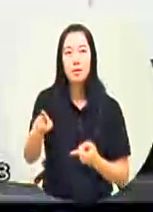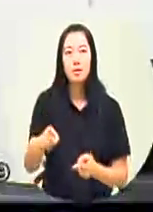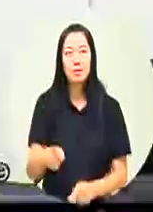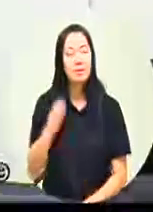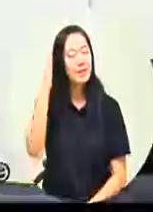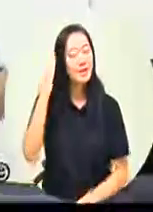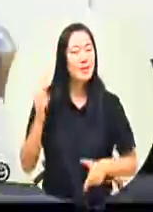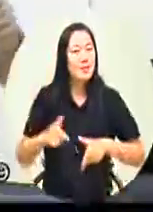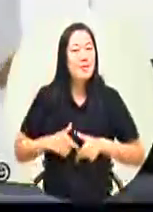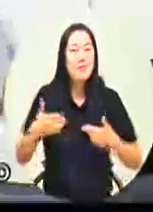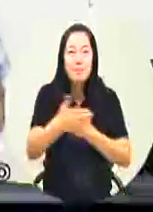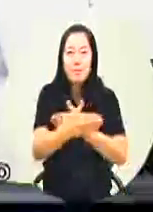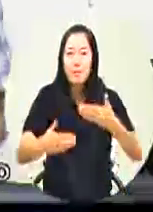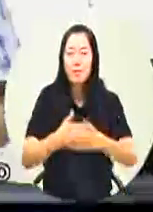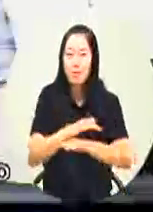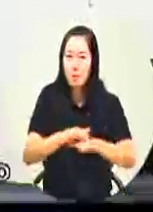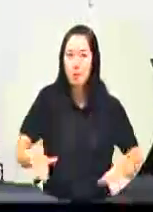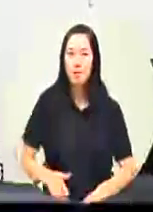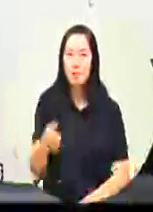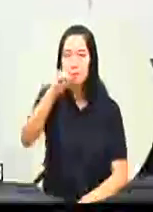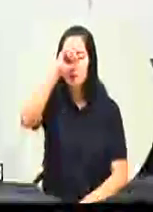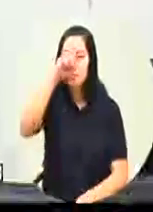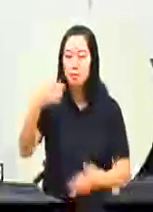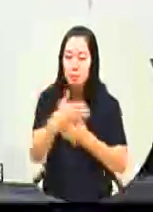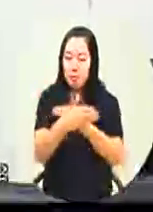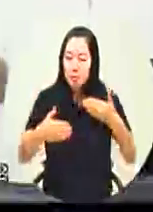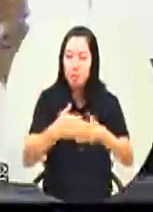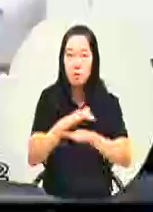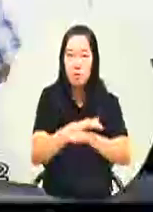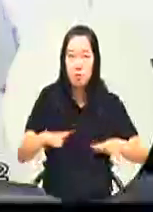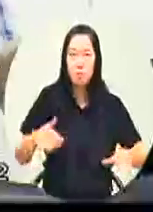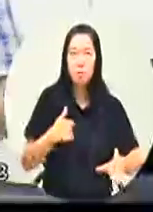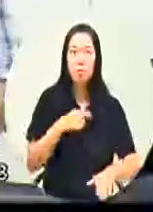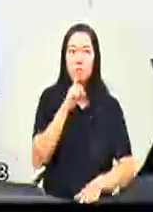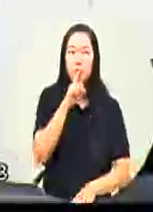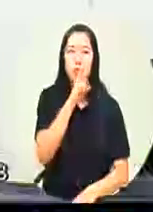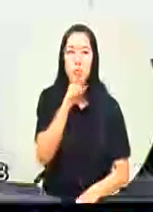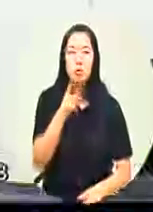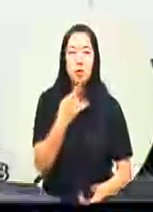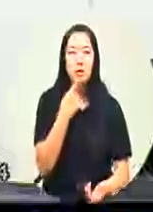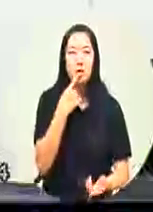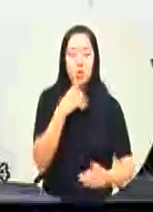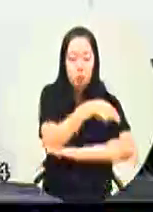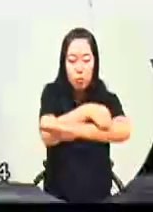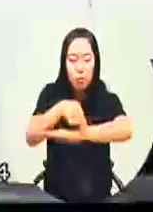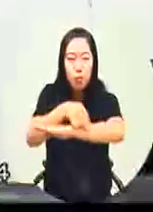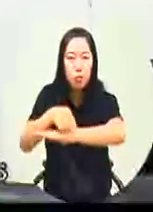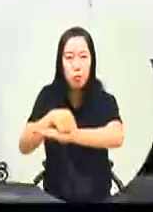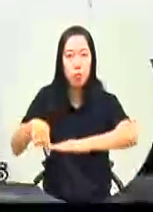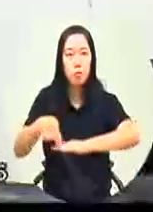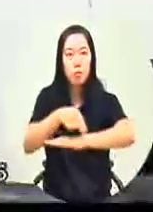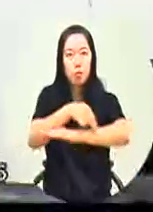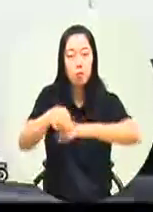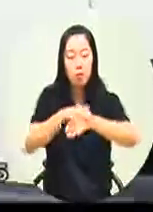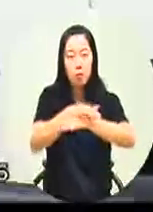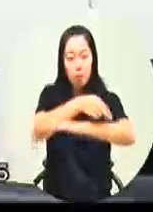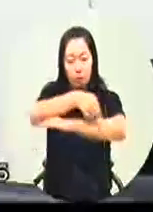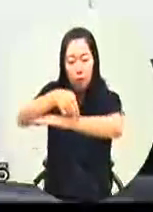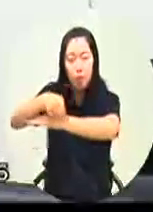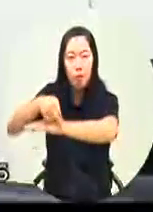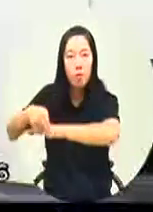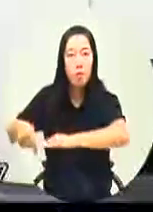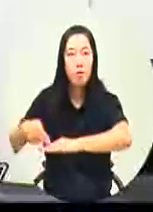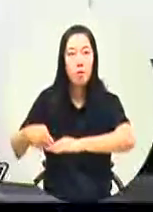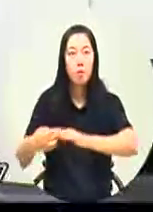心。你为了交通安全都画了很多，有很多标线、标志、标，还有这个，哦，标记。